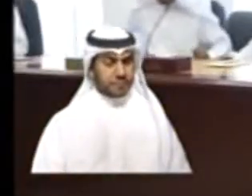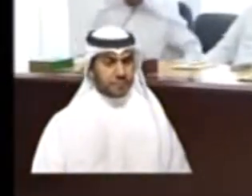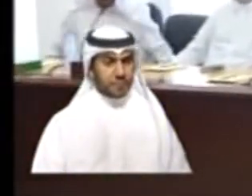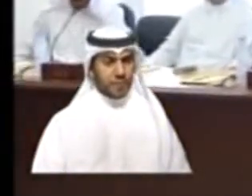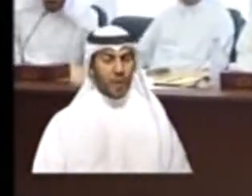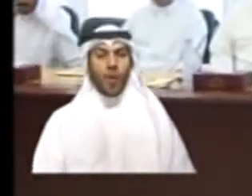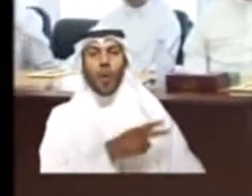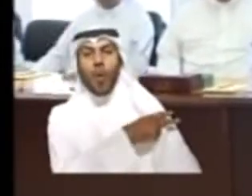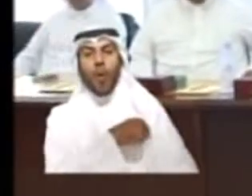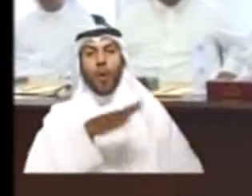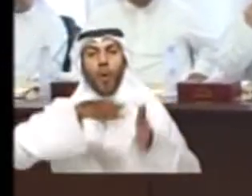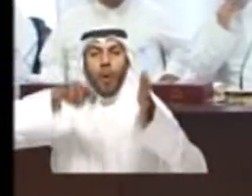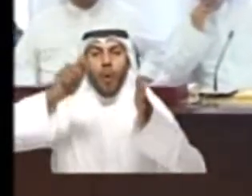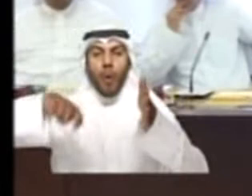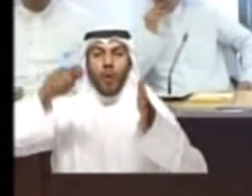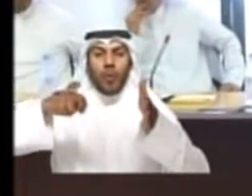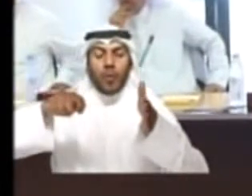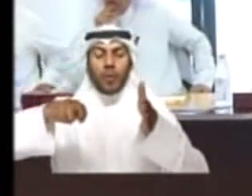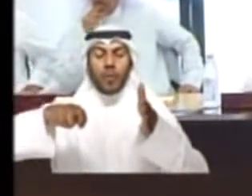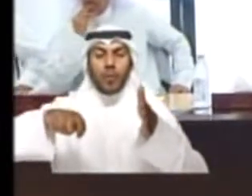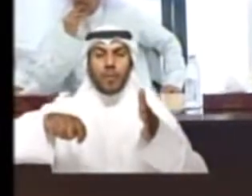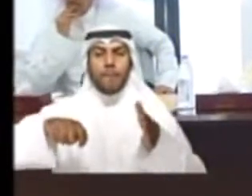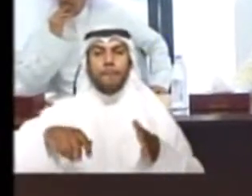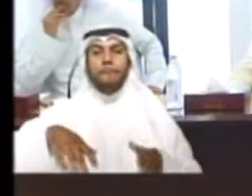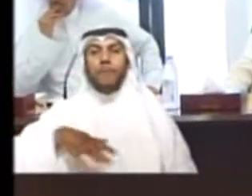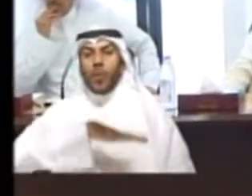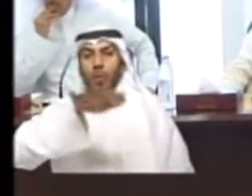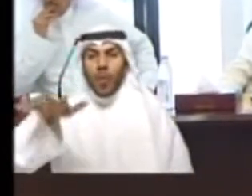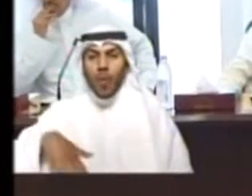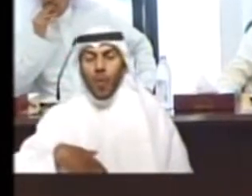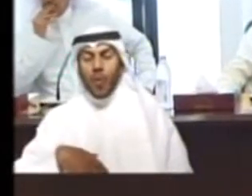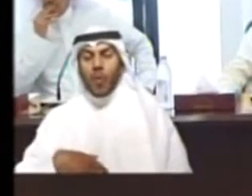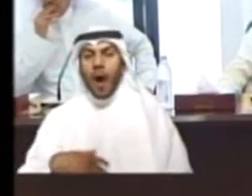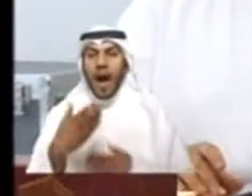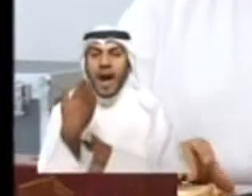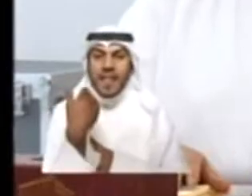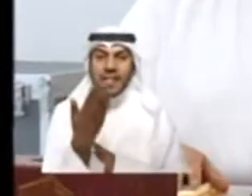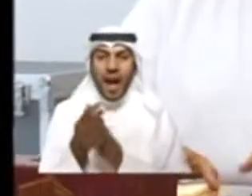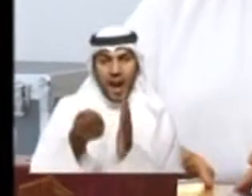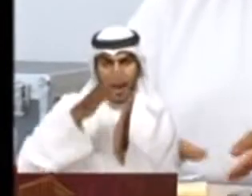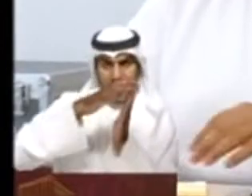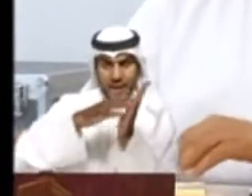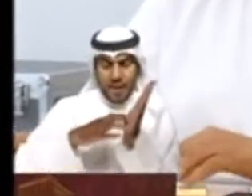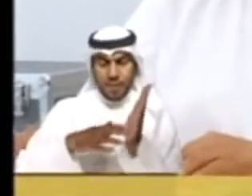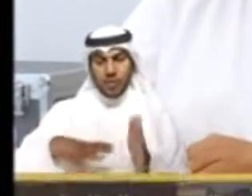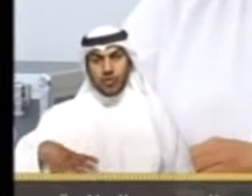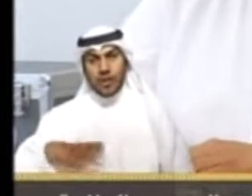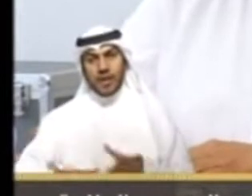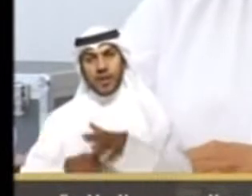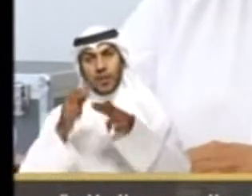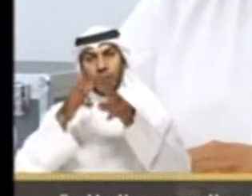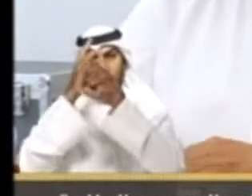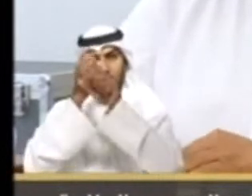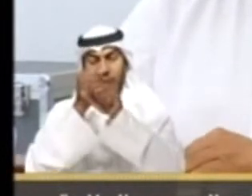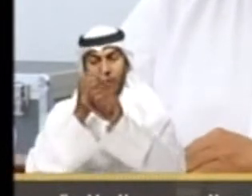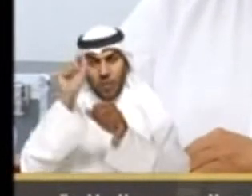تلقى أعضاء مجلس الأمة رسالة حضرة صاحب السمو أمير البلاد الشيخ صباح الأحمد الجابر الصباح حفظ الله ورعاه